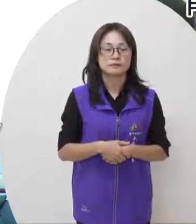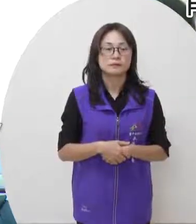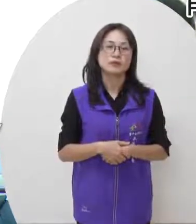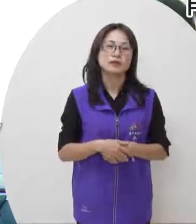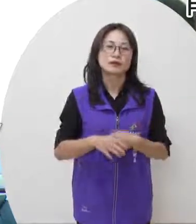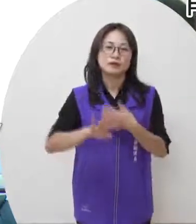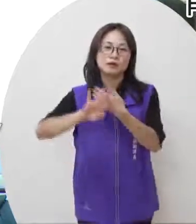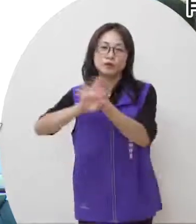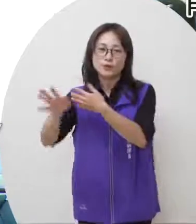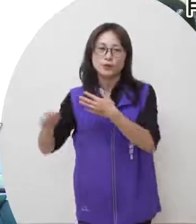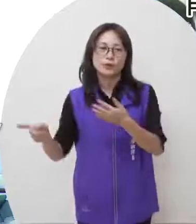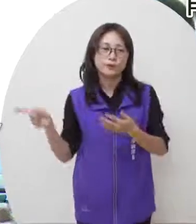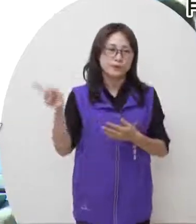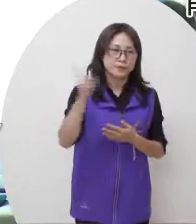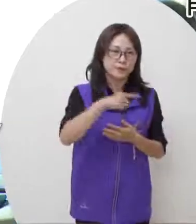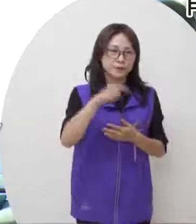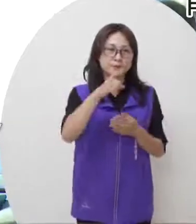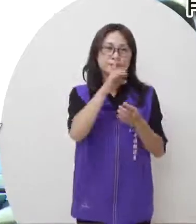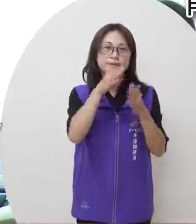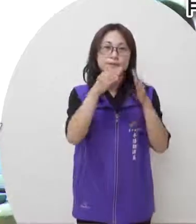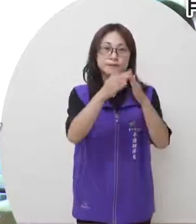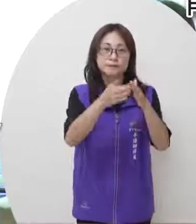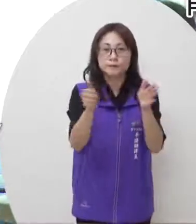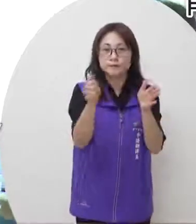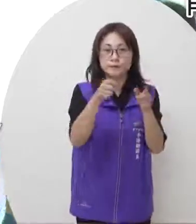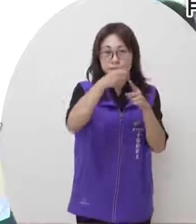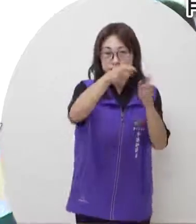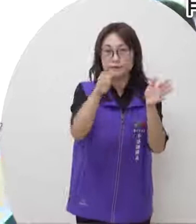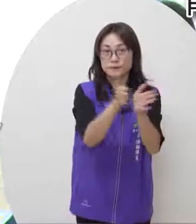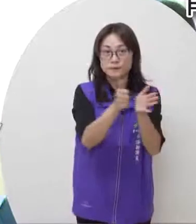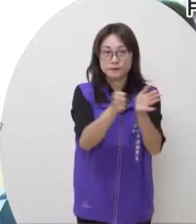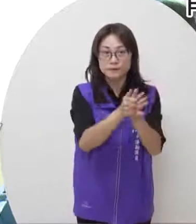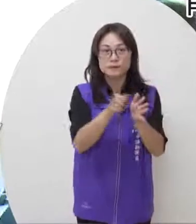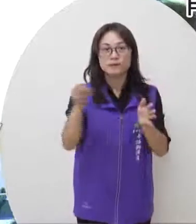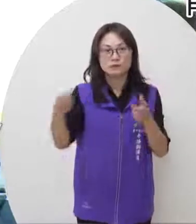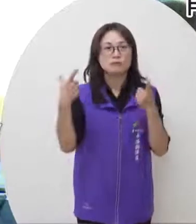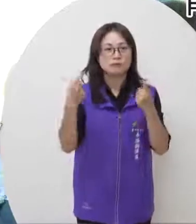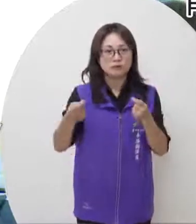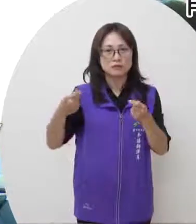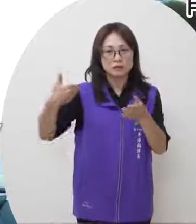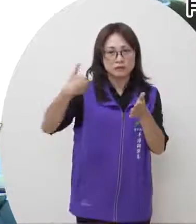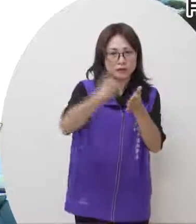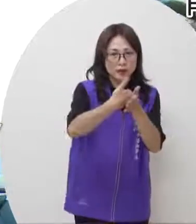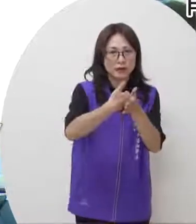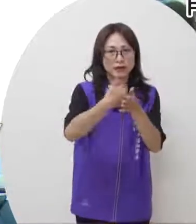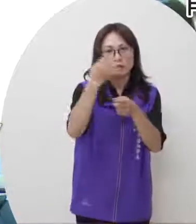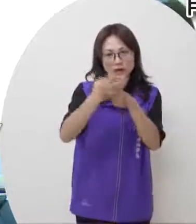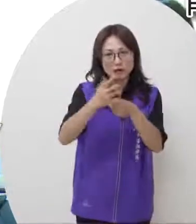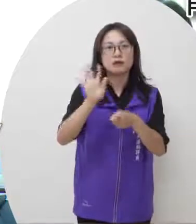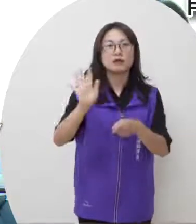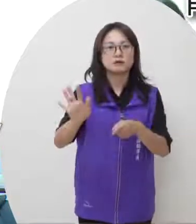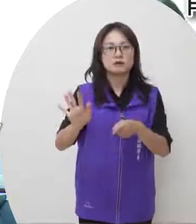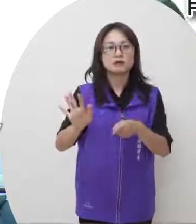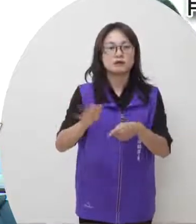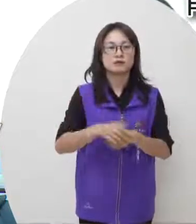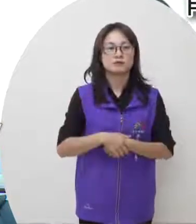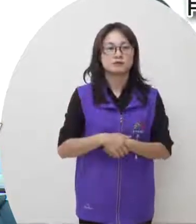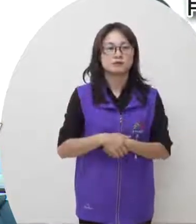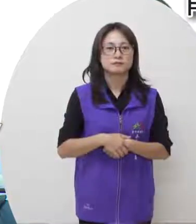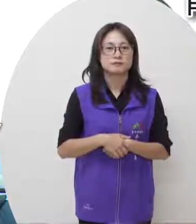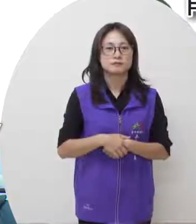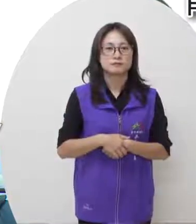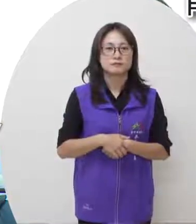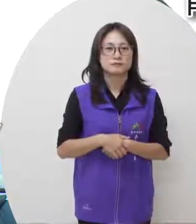所谓这些相关拿电子票证搭公车的适度优惠，所以事实上这个部分更可以让他们去